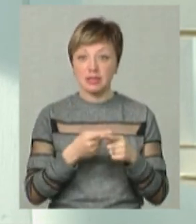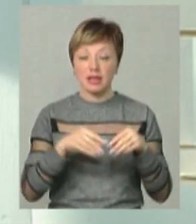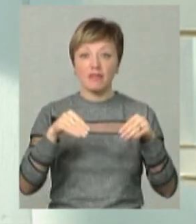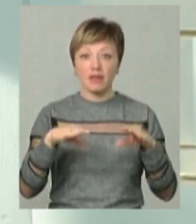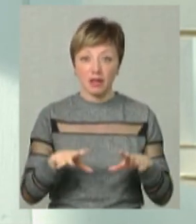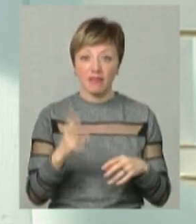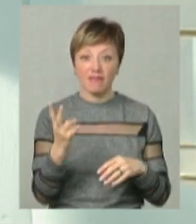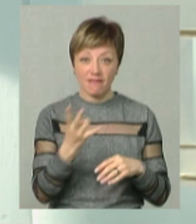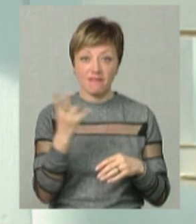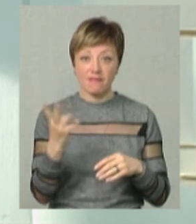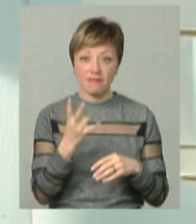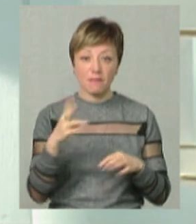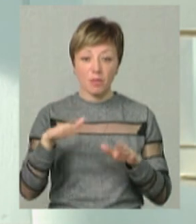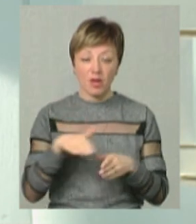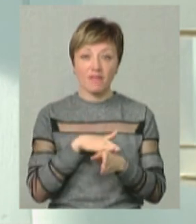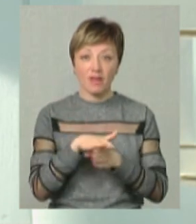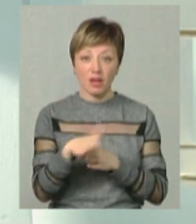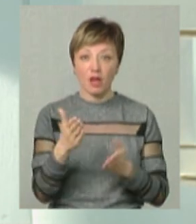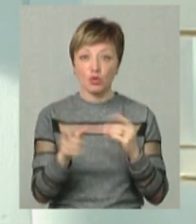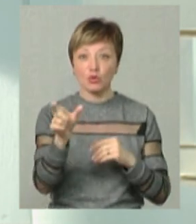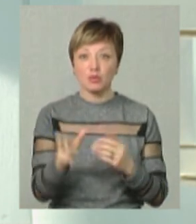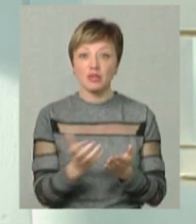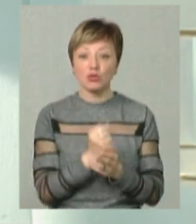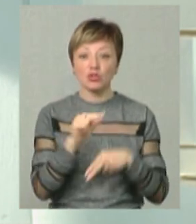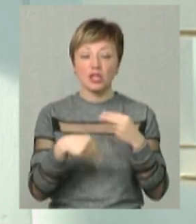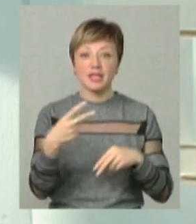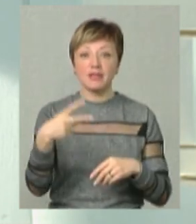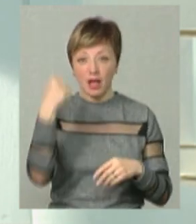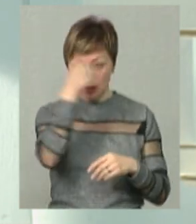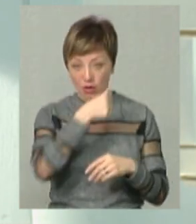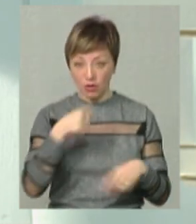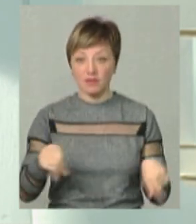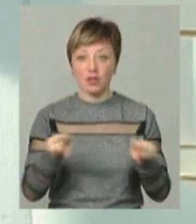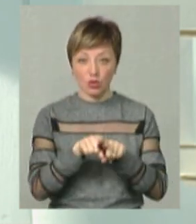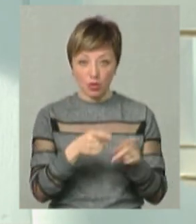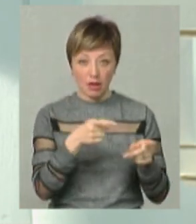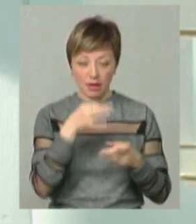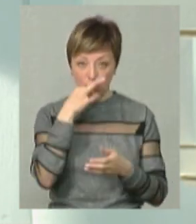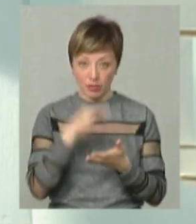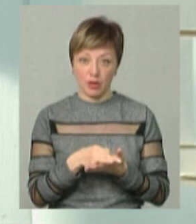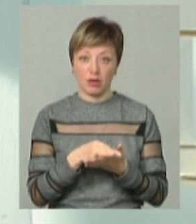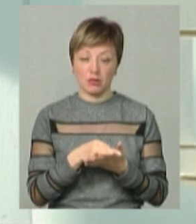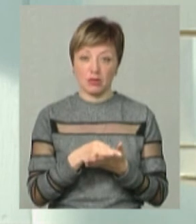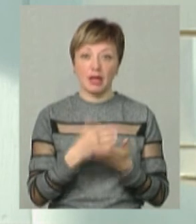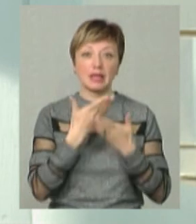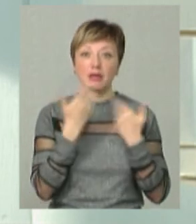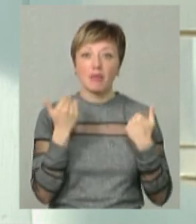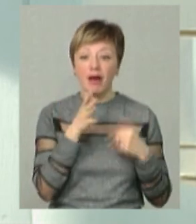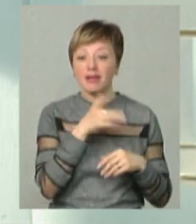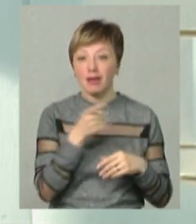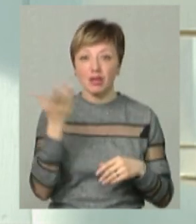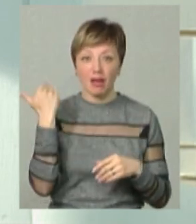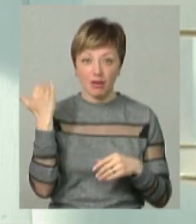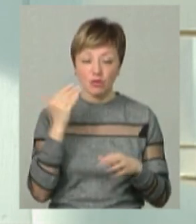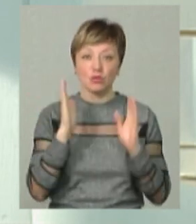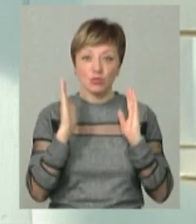все одно буде, можна буде потім виконати, навіть якщо особу знайдуть через 20 років, все одно її притягнуть і будуть, тобто немає строку давності,